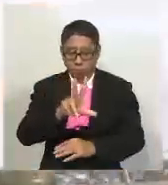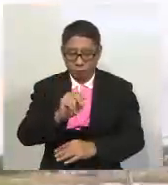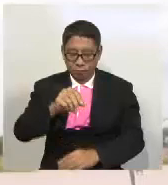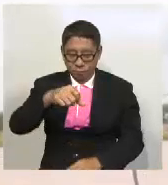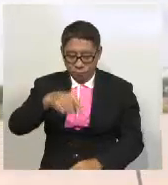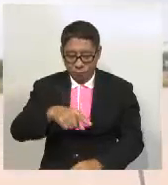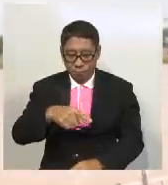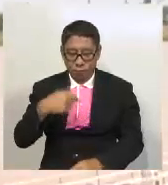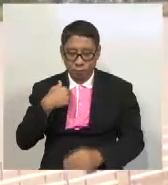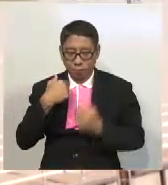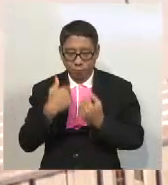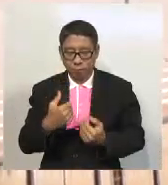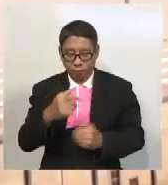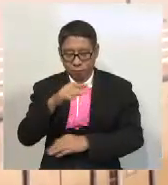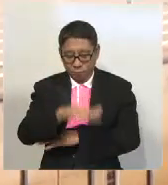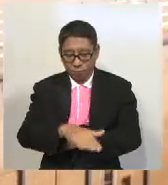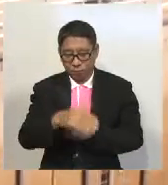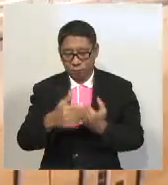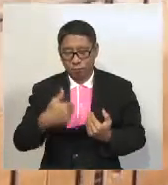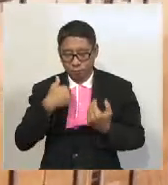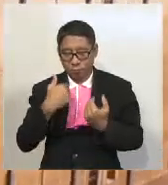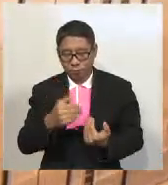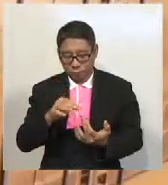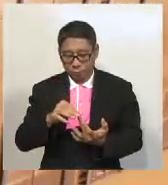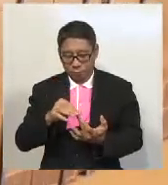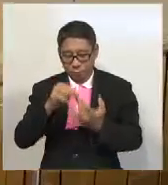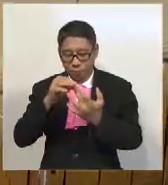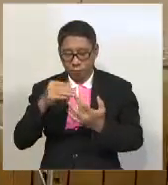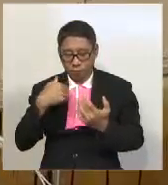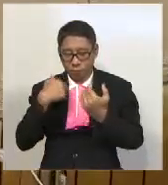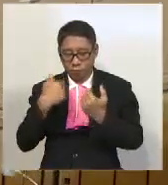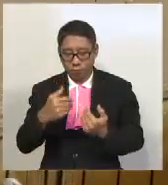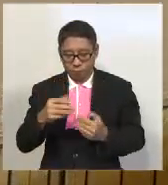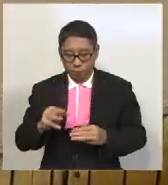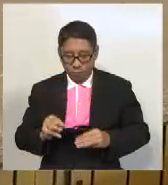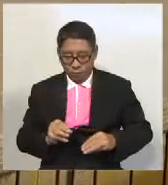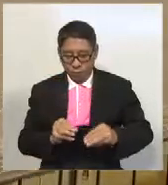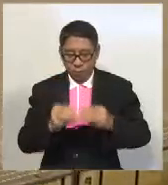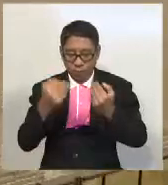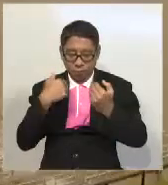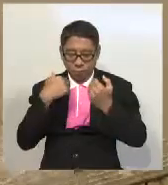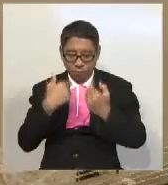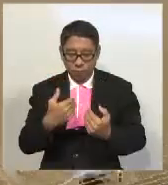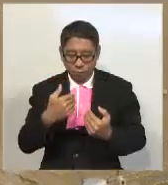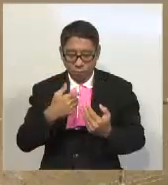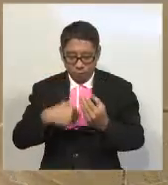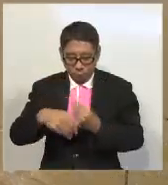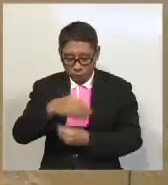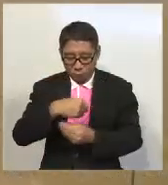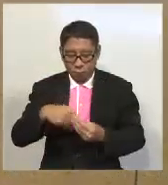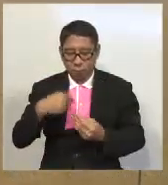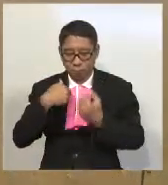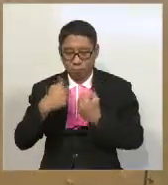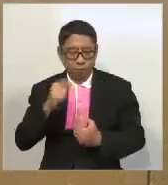30เซนติเมตรในช่วงเย็นวันนี้นะคะยกเว้นบริเวณที่เป็นที่ลุ่มต่ำที่สุดในตำบลหัวเวียงจ